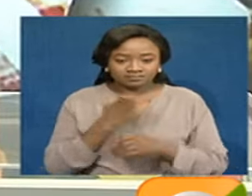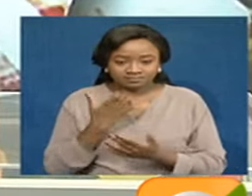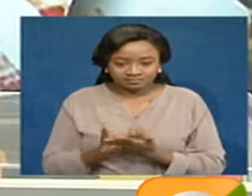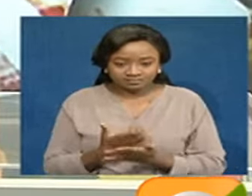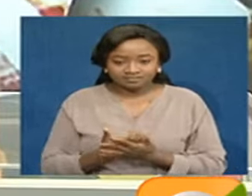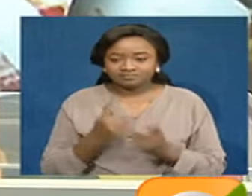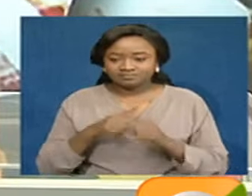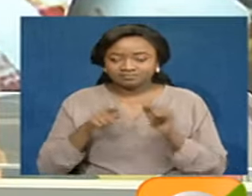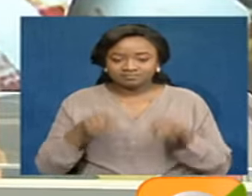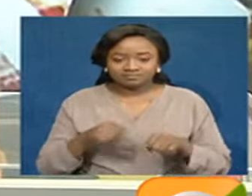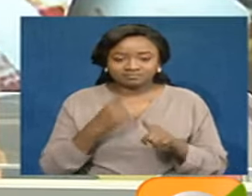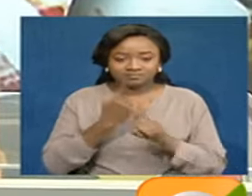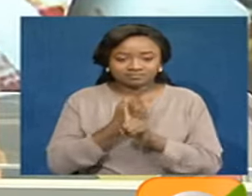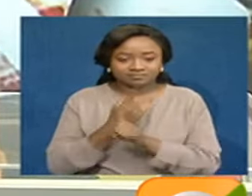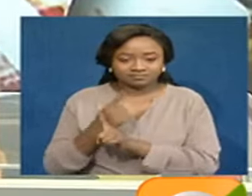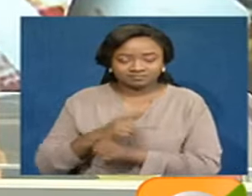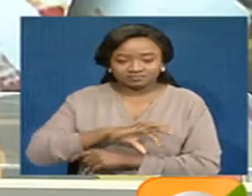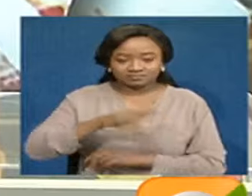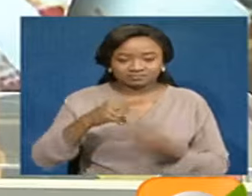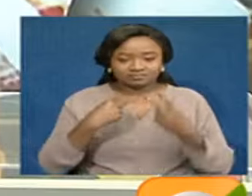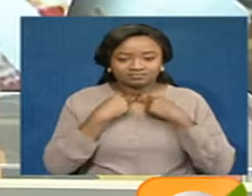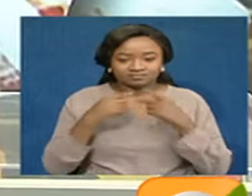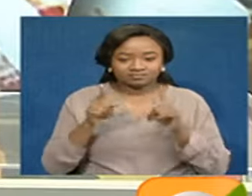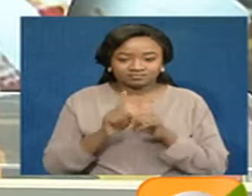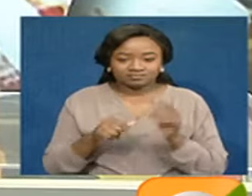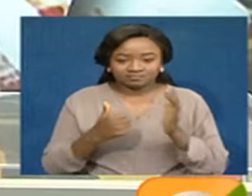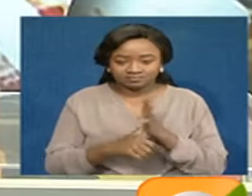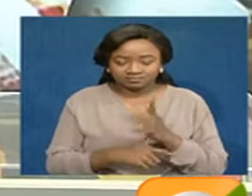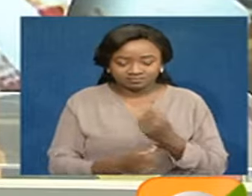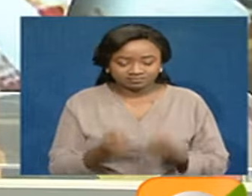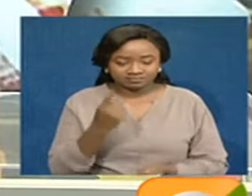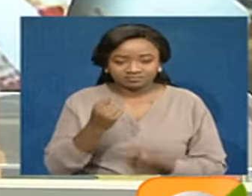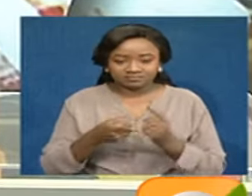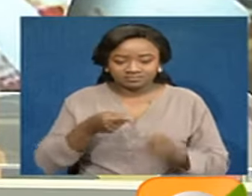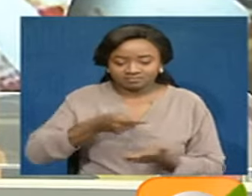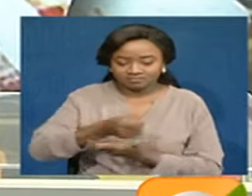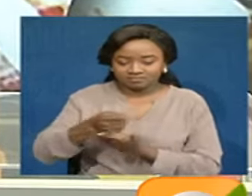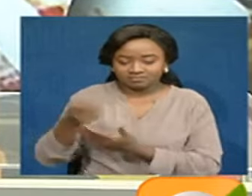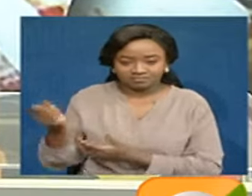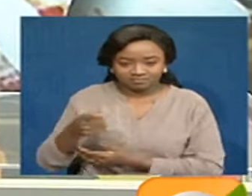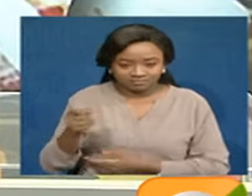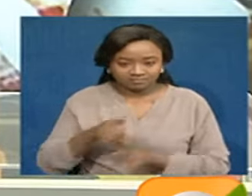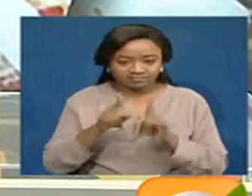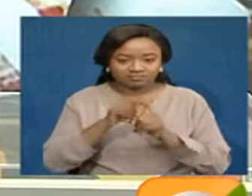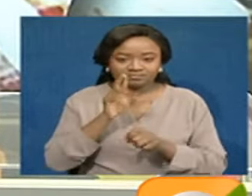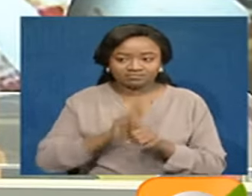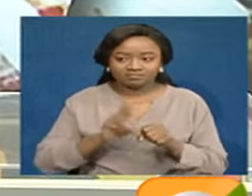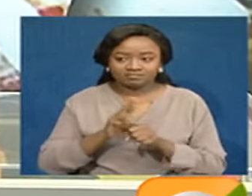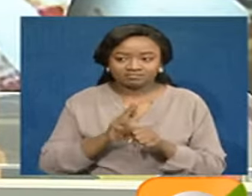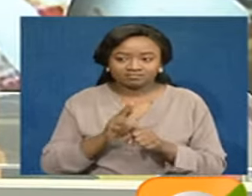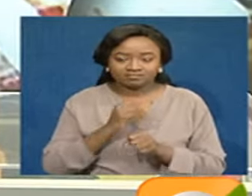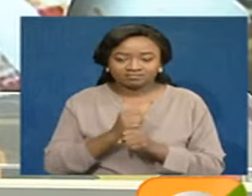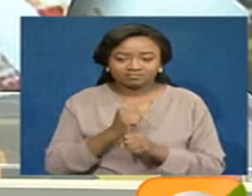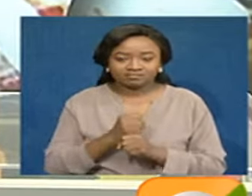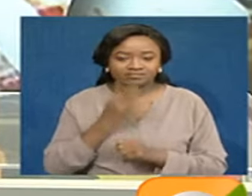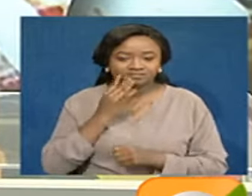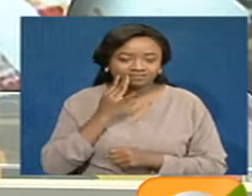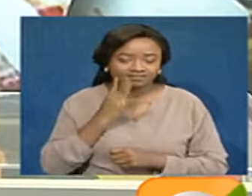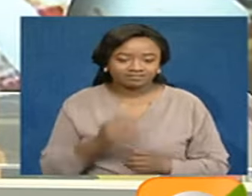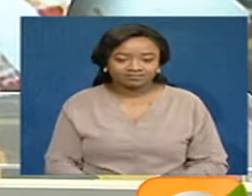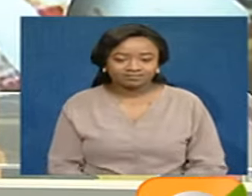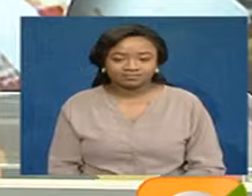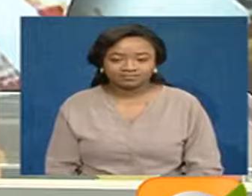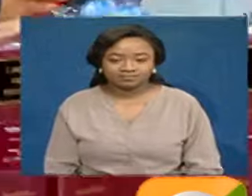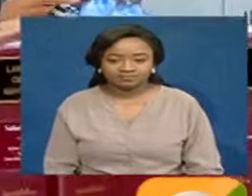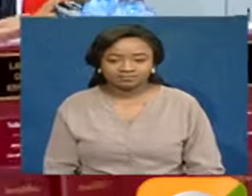ya kaunti zikiendelea kupatwa na matatizo ya kulipa mishahara na matumizi ya kila siku. Stephen Leto na taarifa